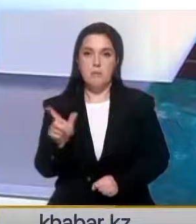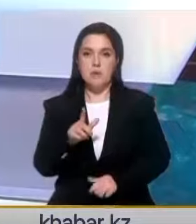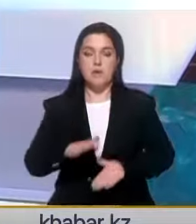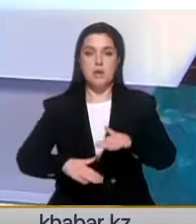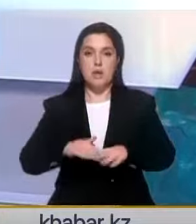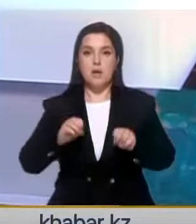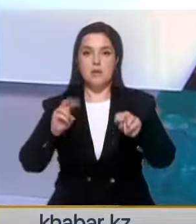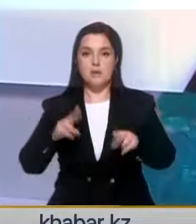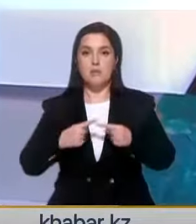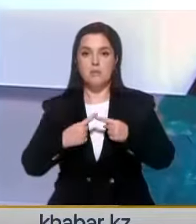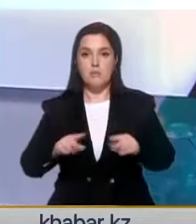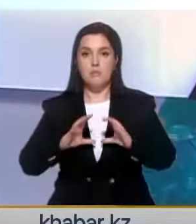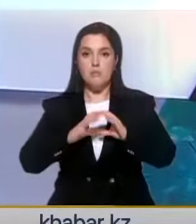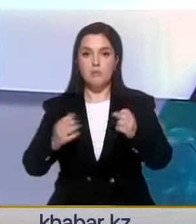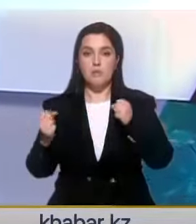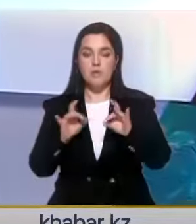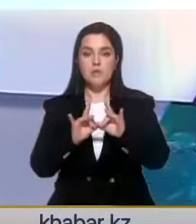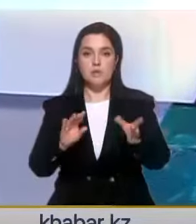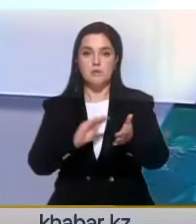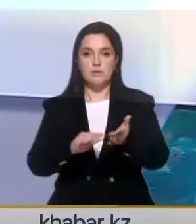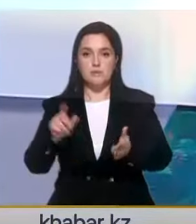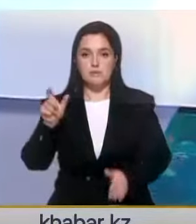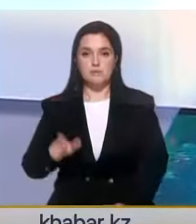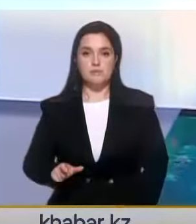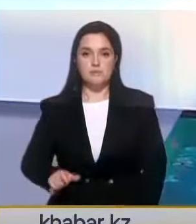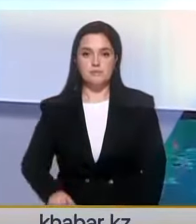разрядом охх Измира